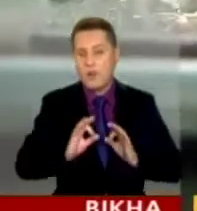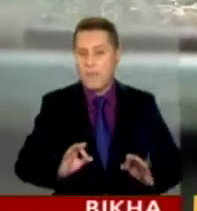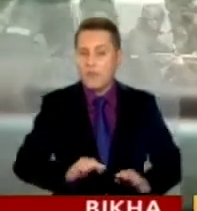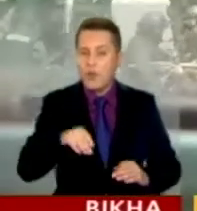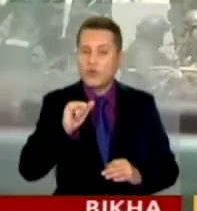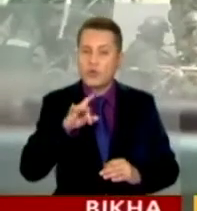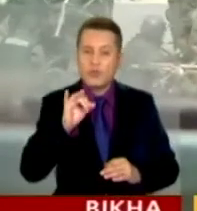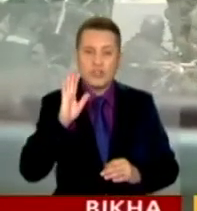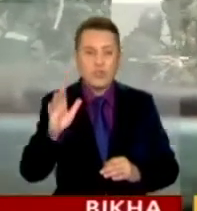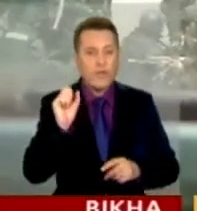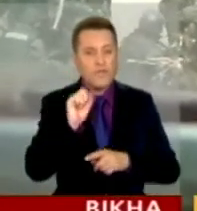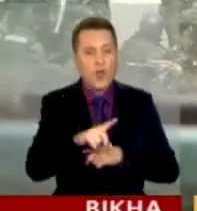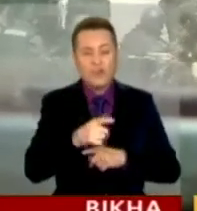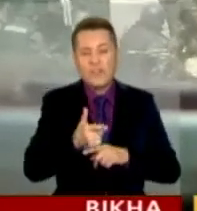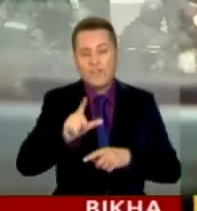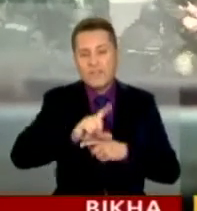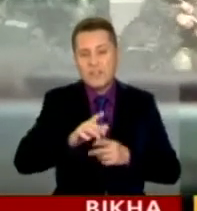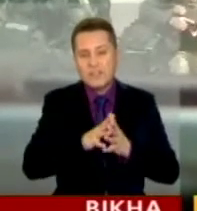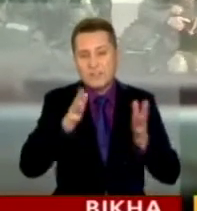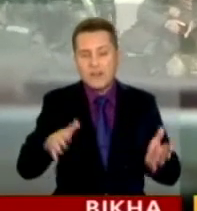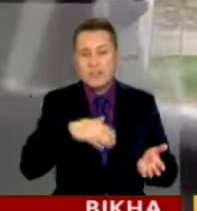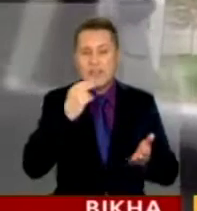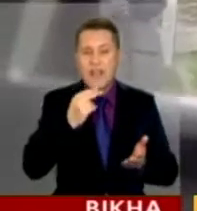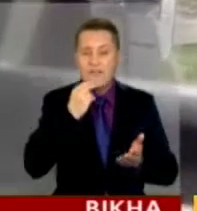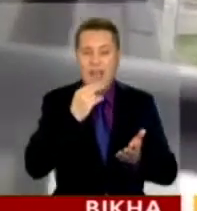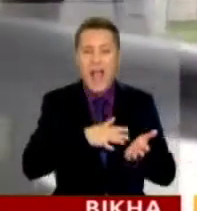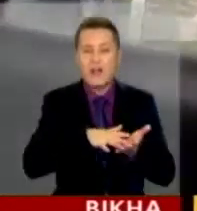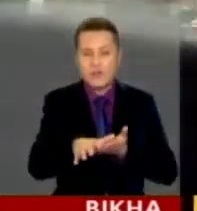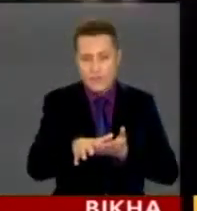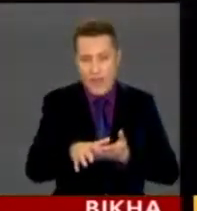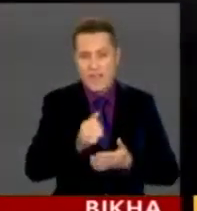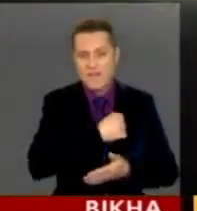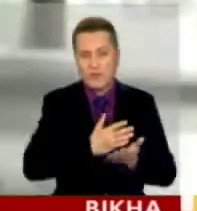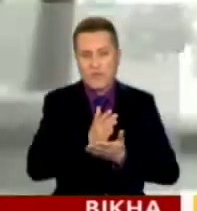доручив Кабмінові вдвічі збільшити витрати на харчування військовослужбовців.